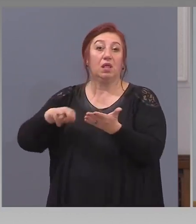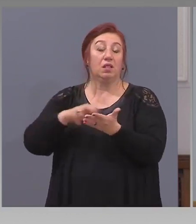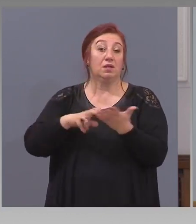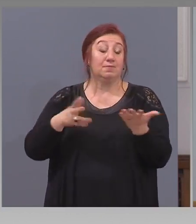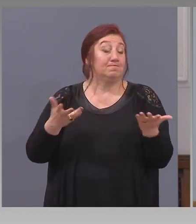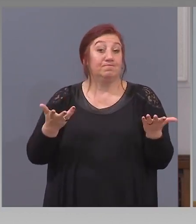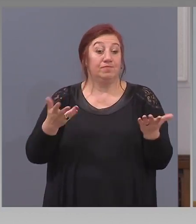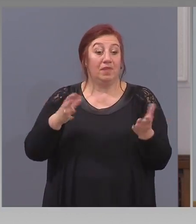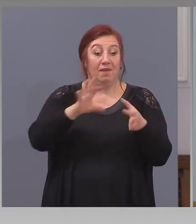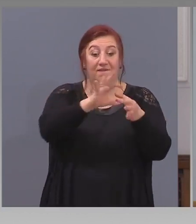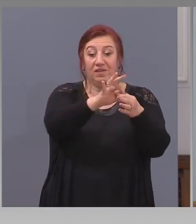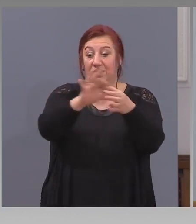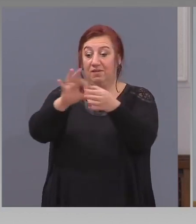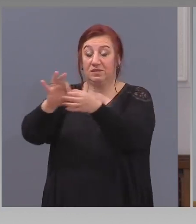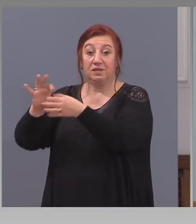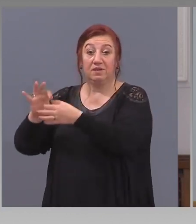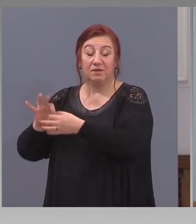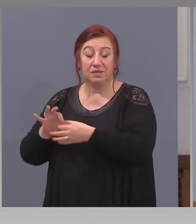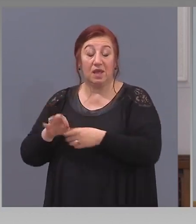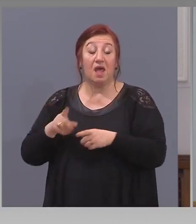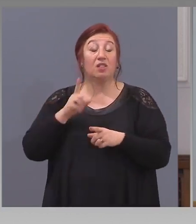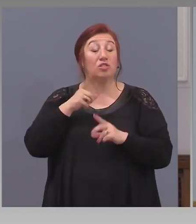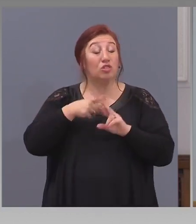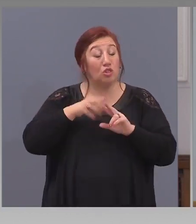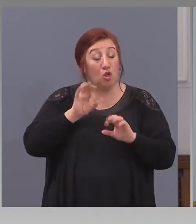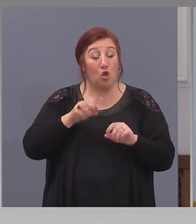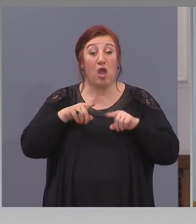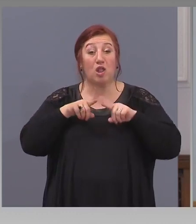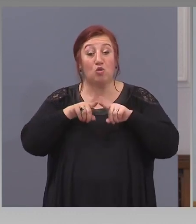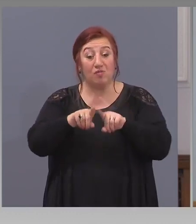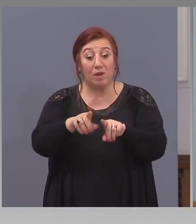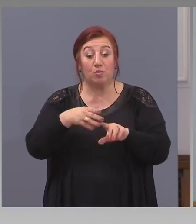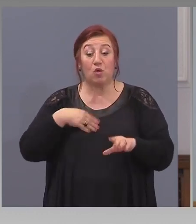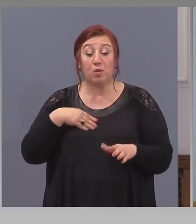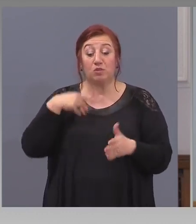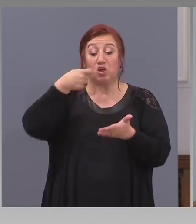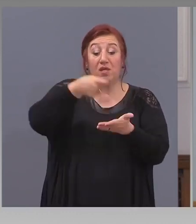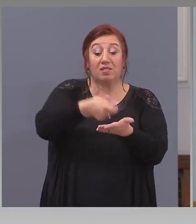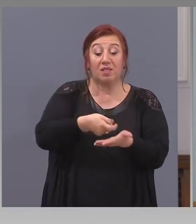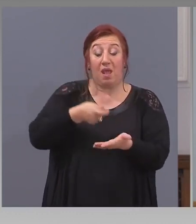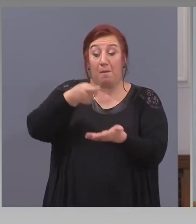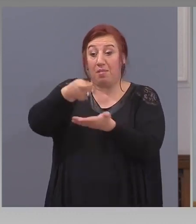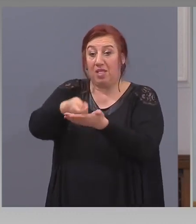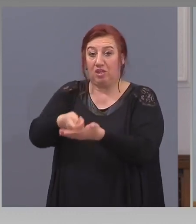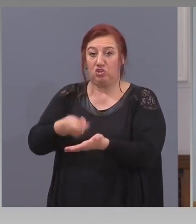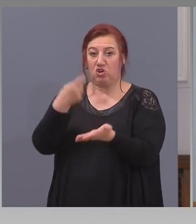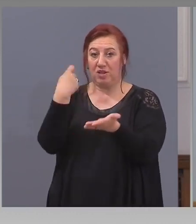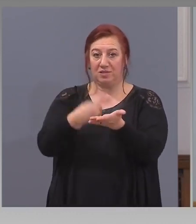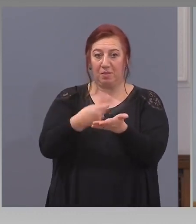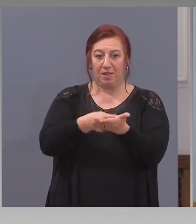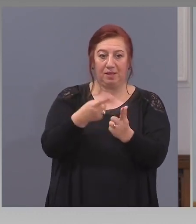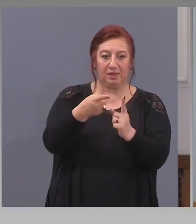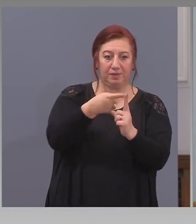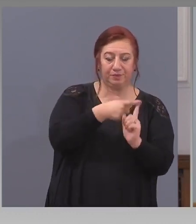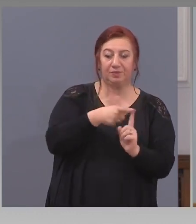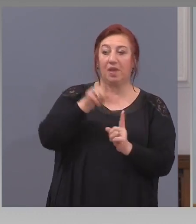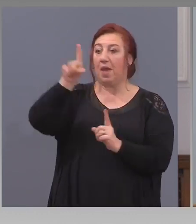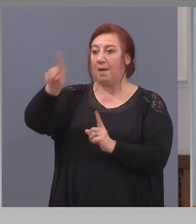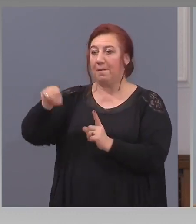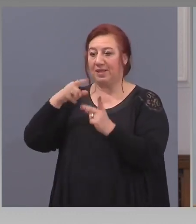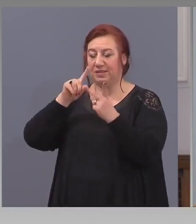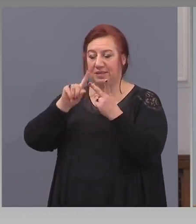Само че едновременно с това имаш да плащаш заплати, пенсии,